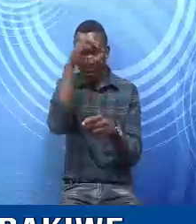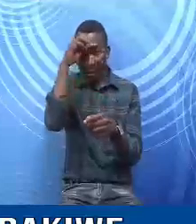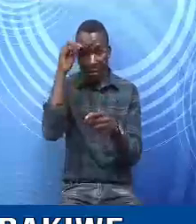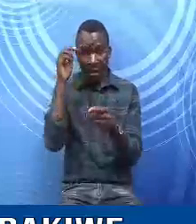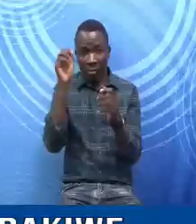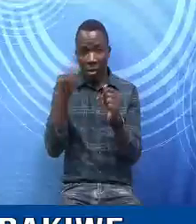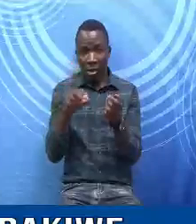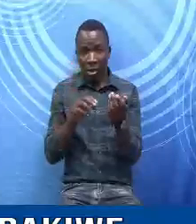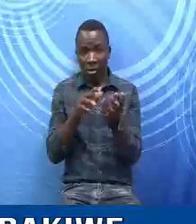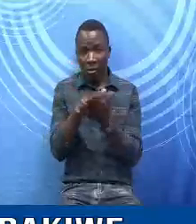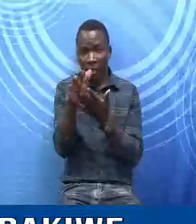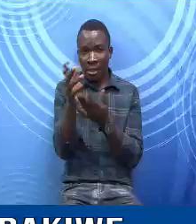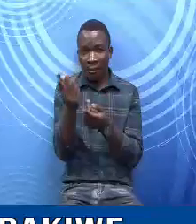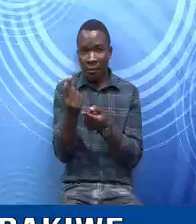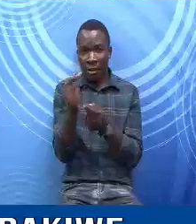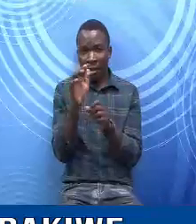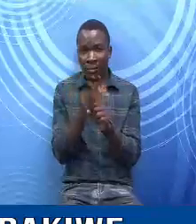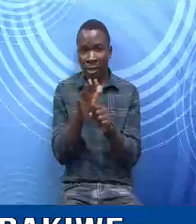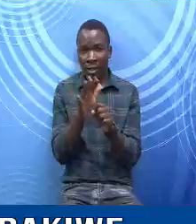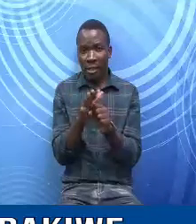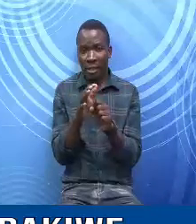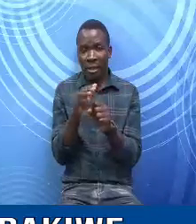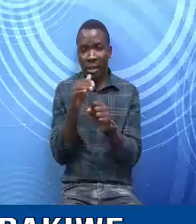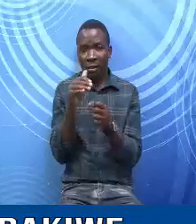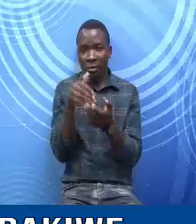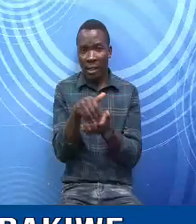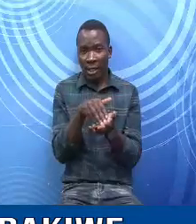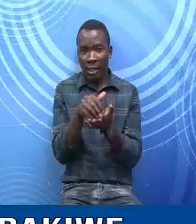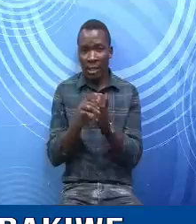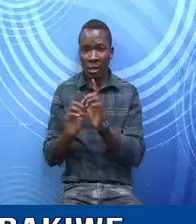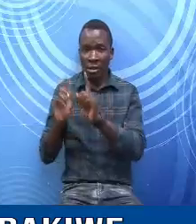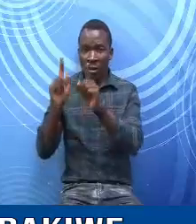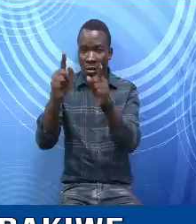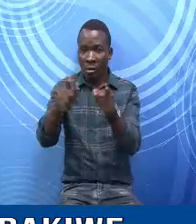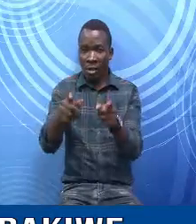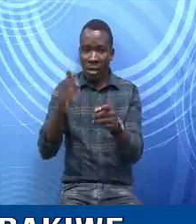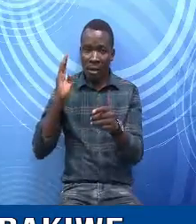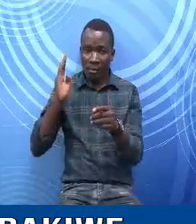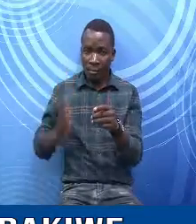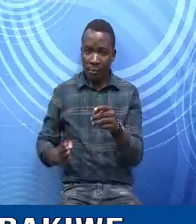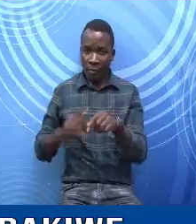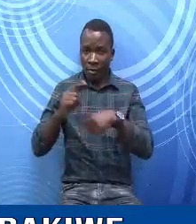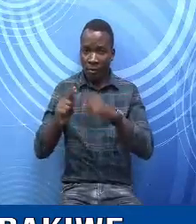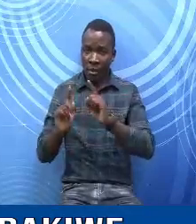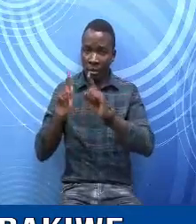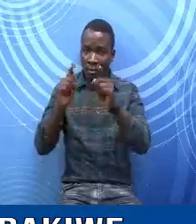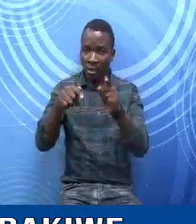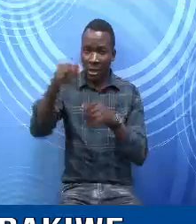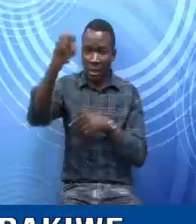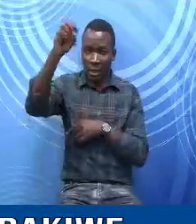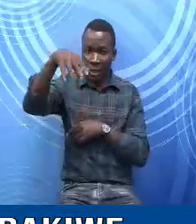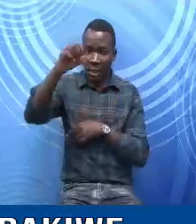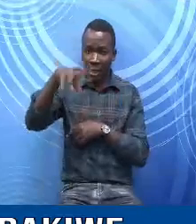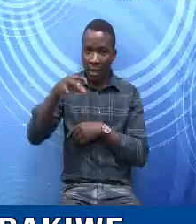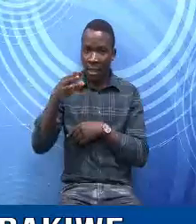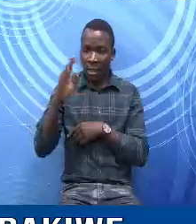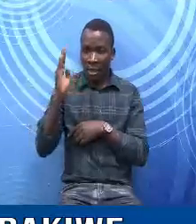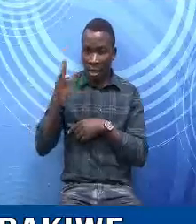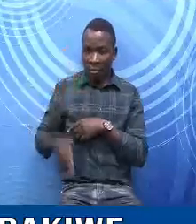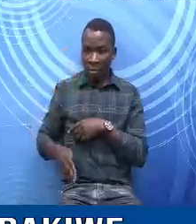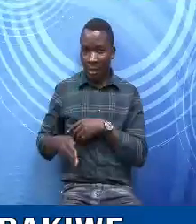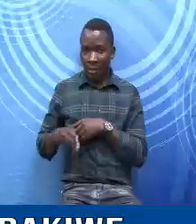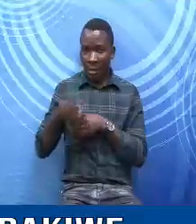kandi n'amasekuse bigenda biducogoza kujya Butare dukomeza tugenda Kigali wari wenda kujya Butareho yari iri